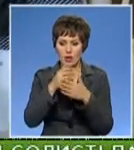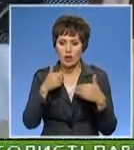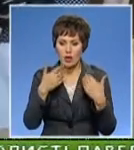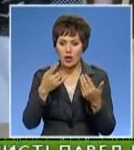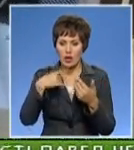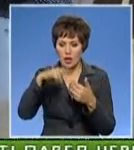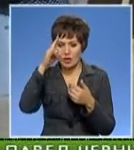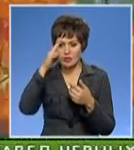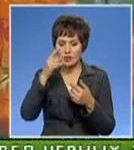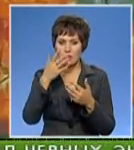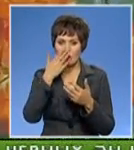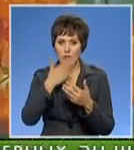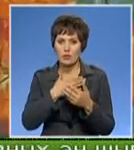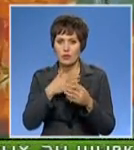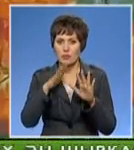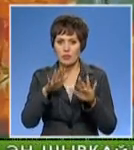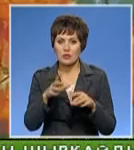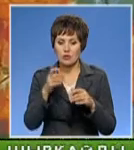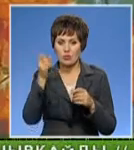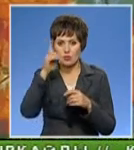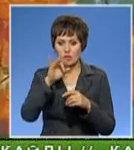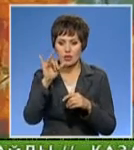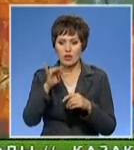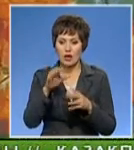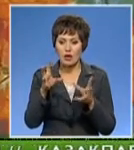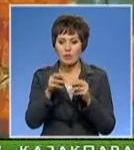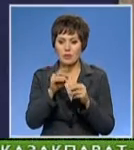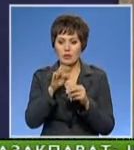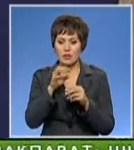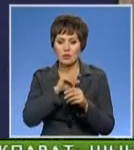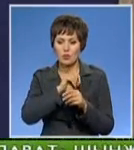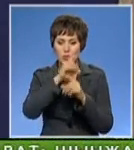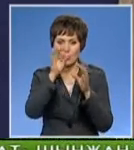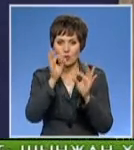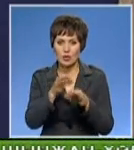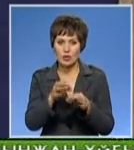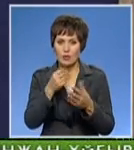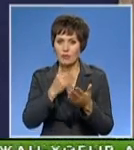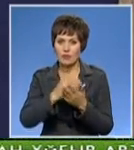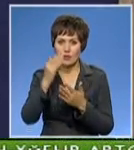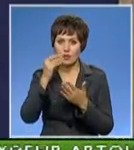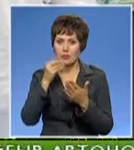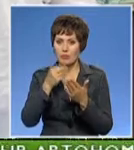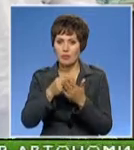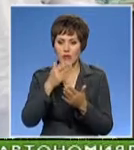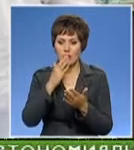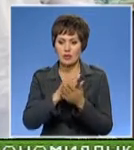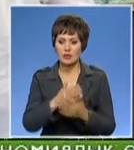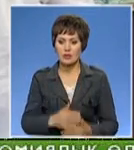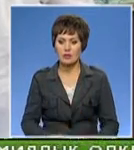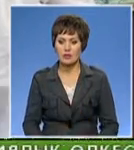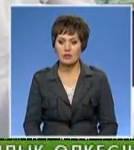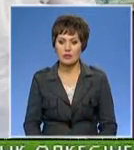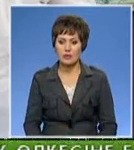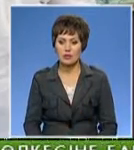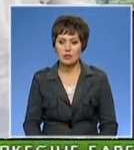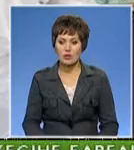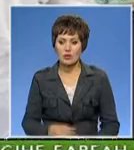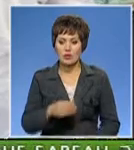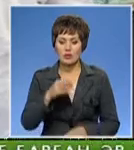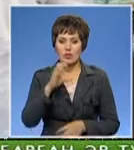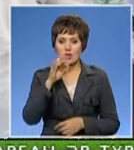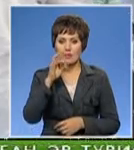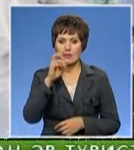қазақ даласына ғашық екенін жасырмады. Оның әріптестері де Сергейдің өнерін биік бағалайды екен. Сергей Васильевич Зоровтың көрмесін